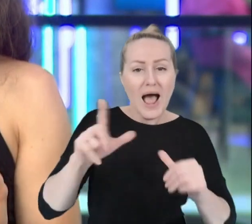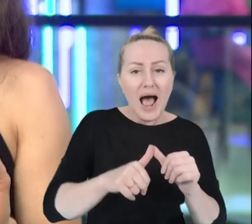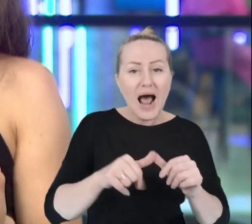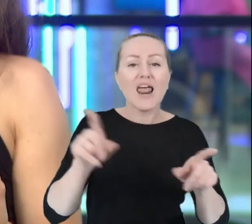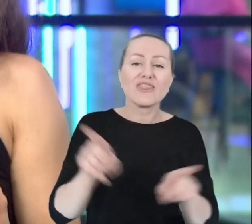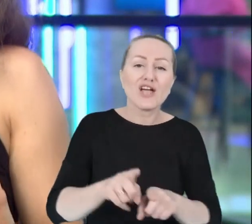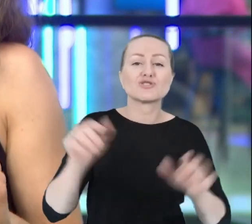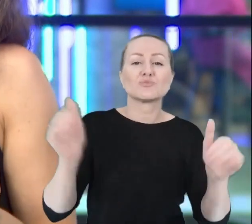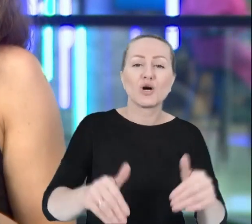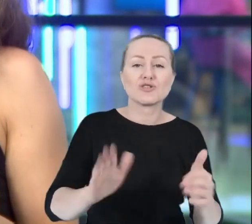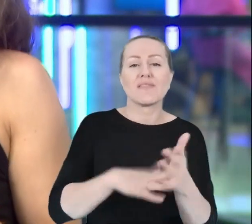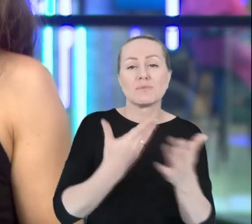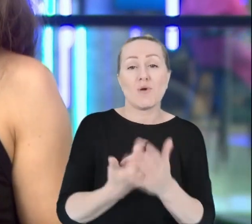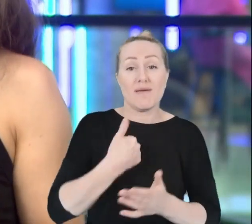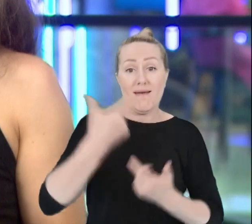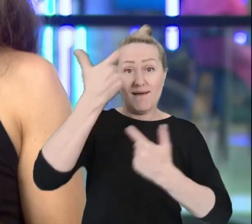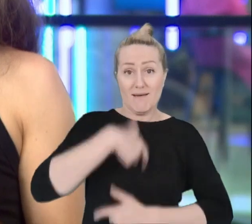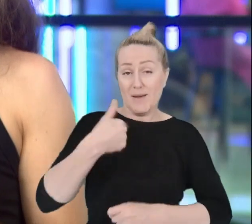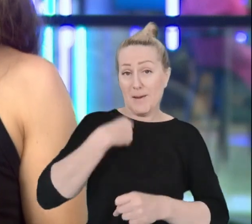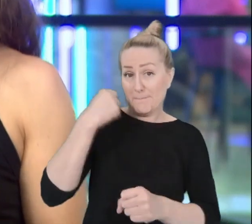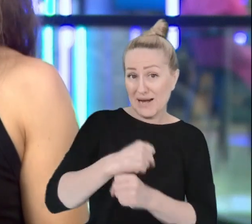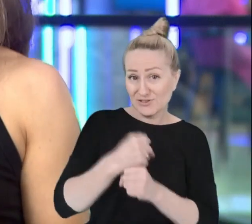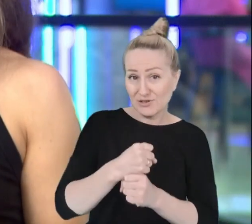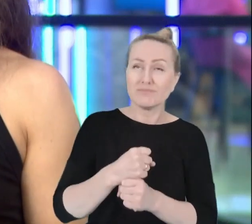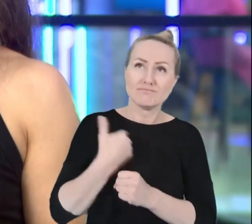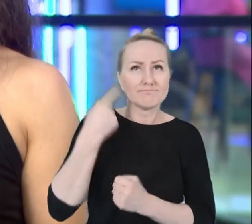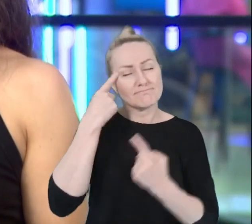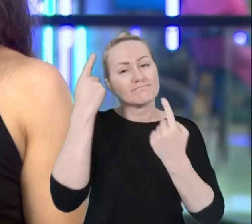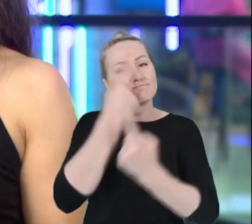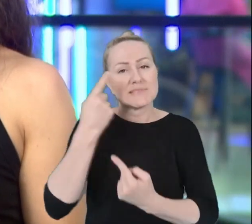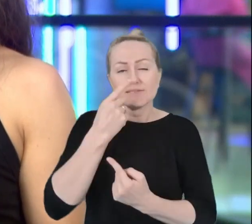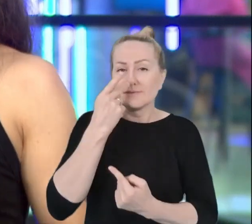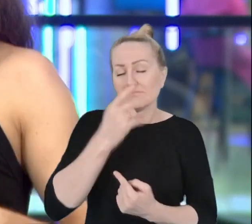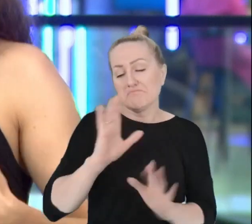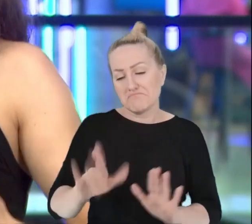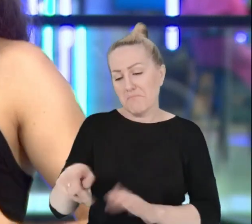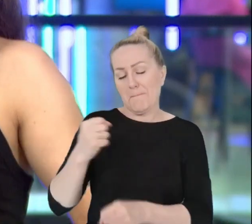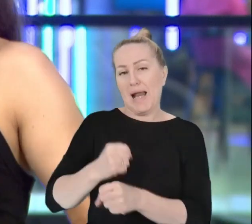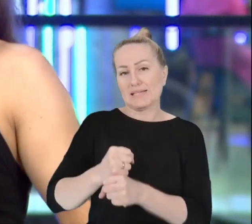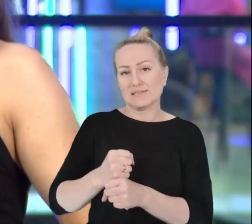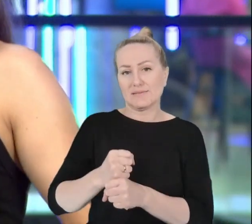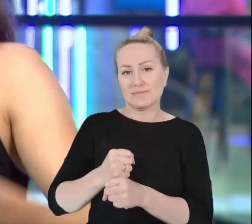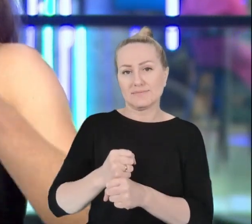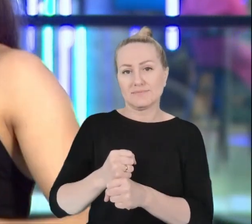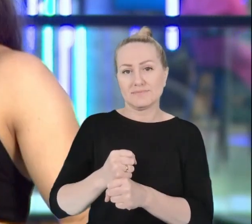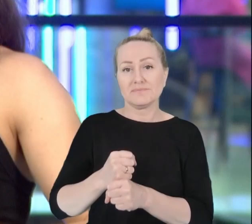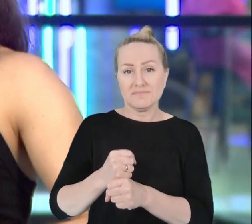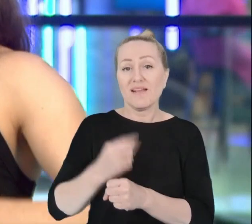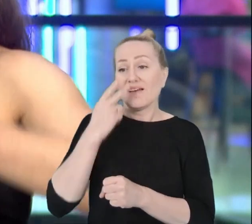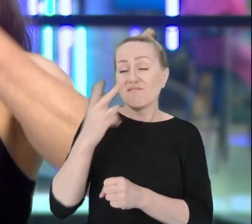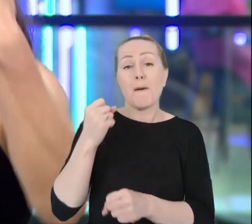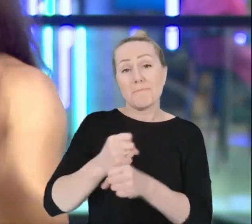miała jako pracownik, pracownica taki mindset, że praca to praca i za nią idą pieniądze,